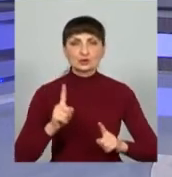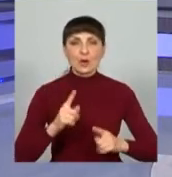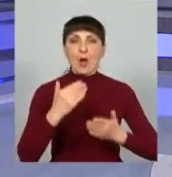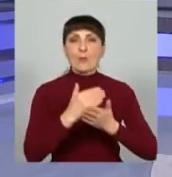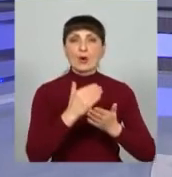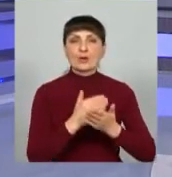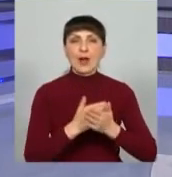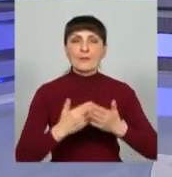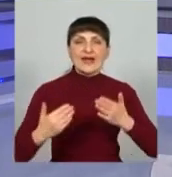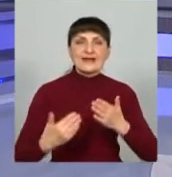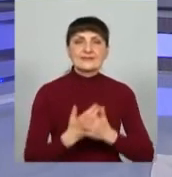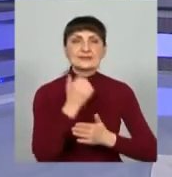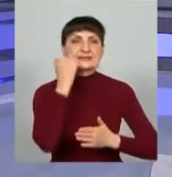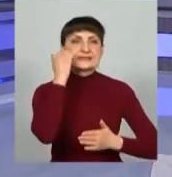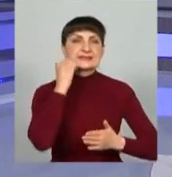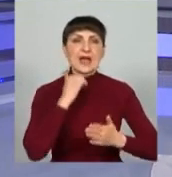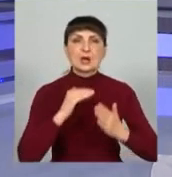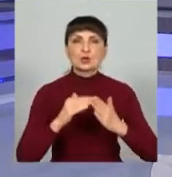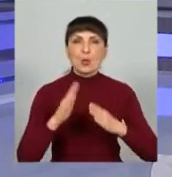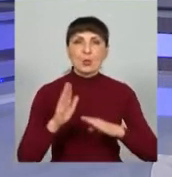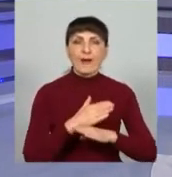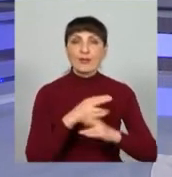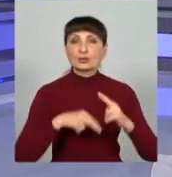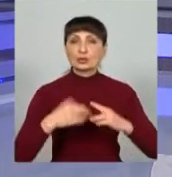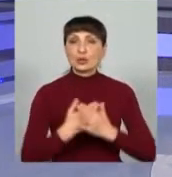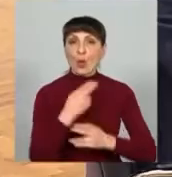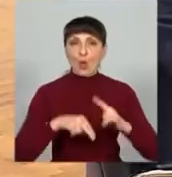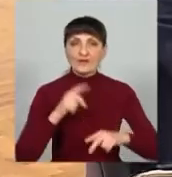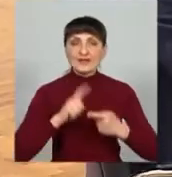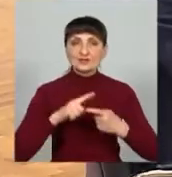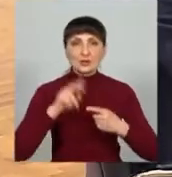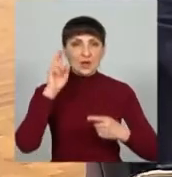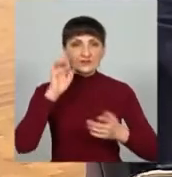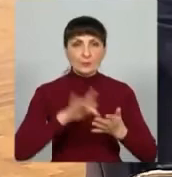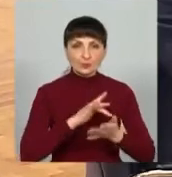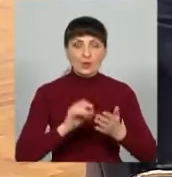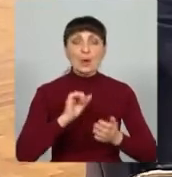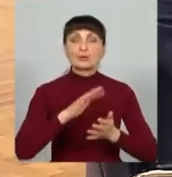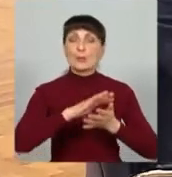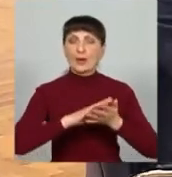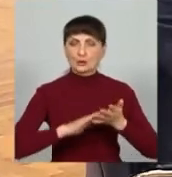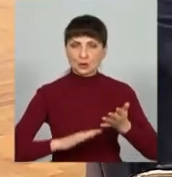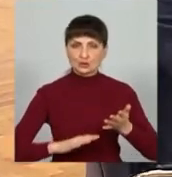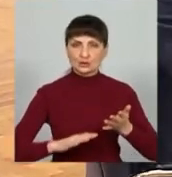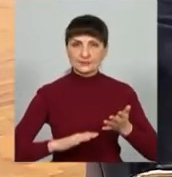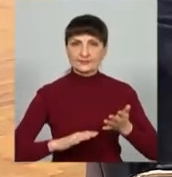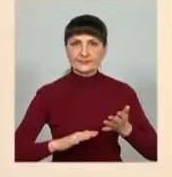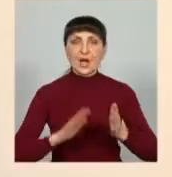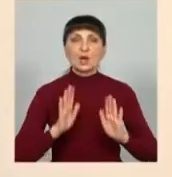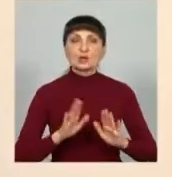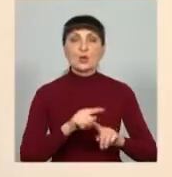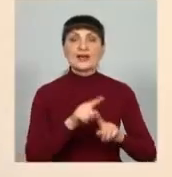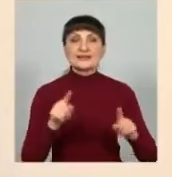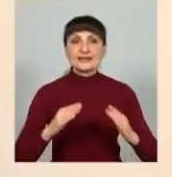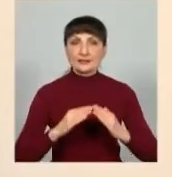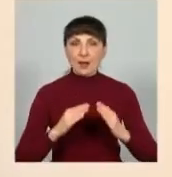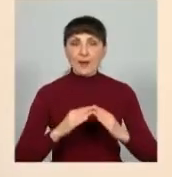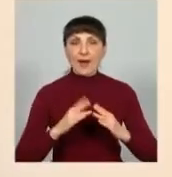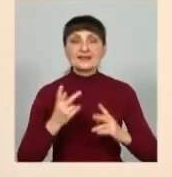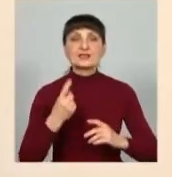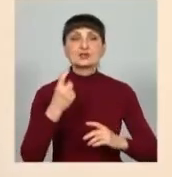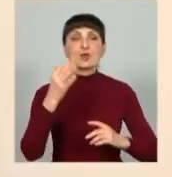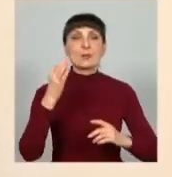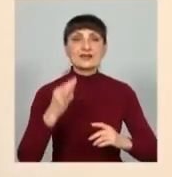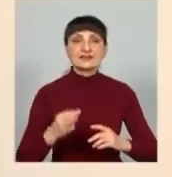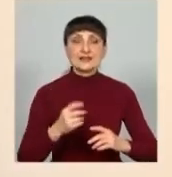программу реновации ветхого жилого фонда за счет бюджетных средств продолжат реализовывать. Исключением будут те дома, где